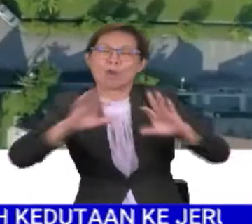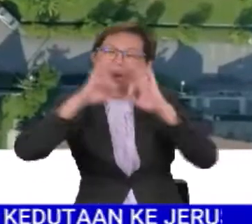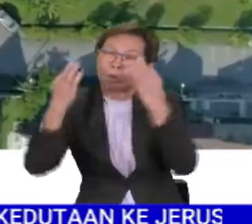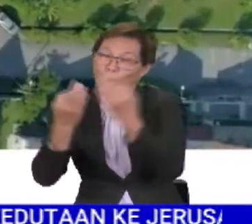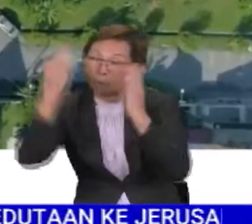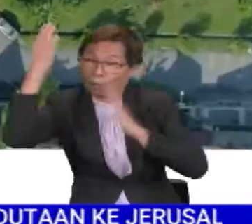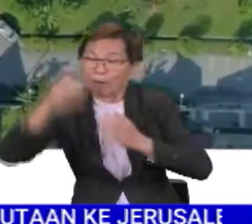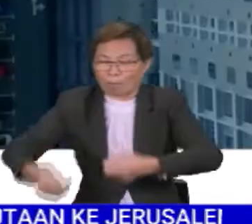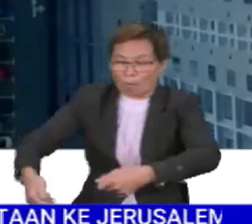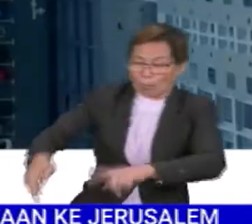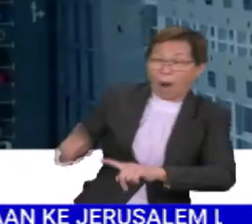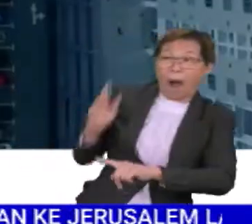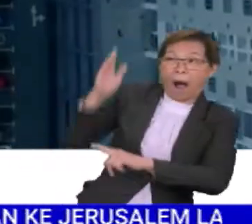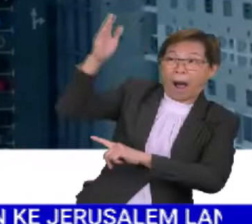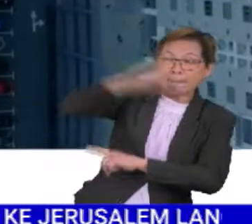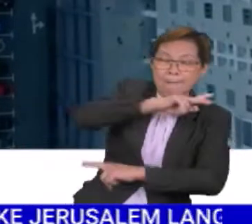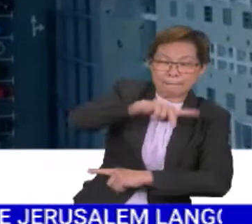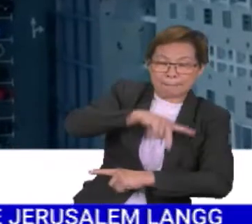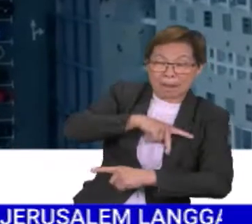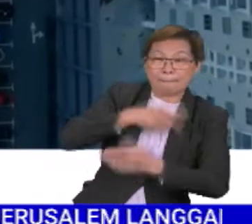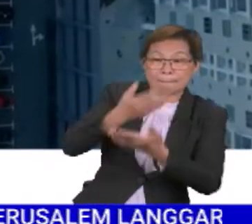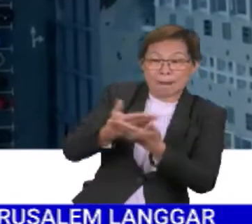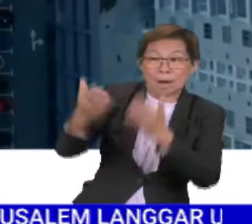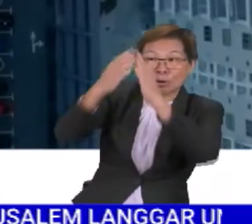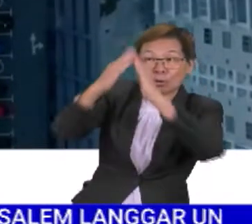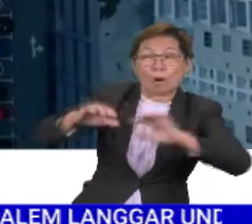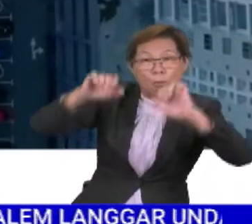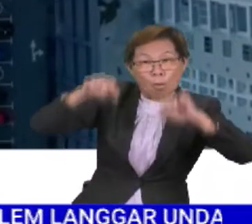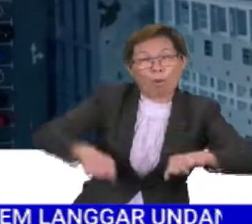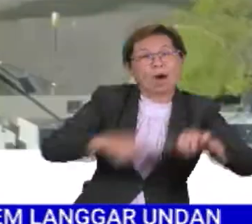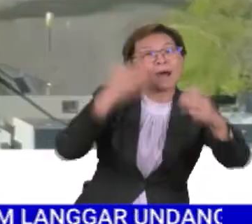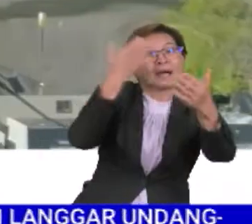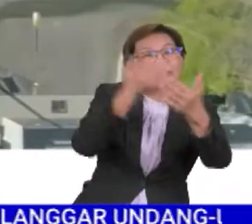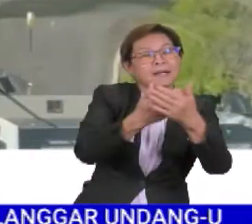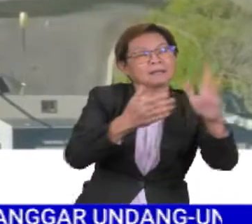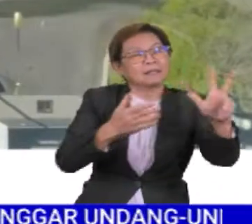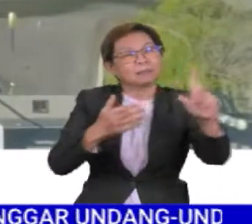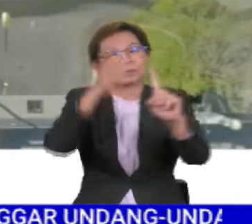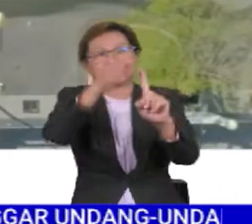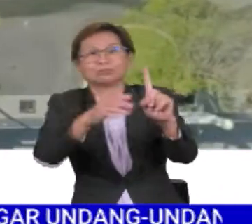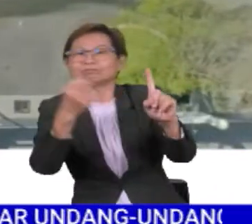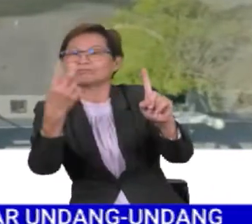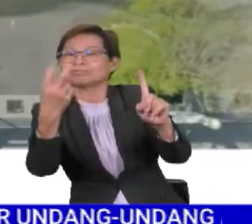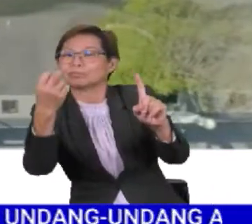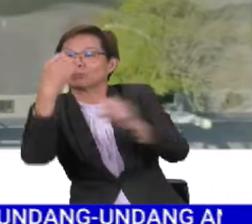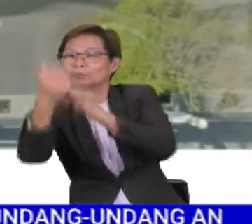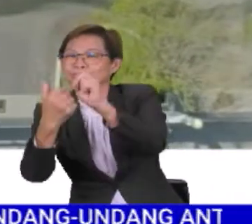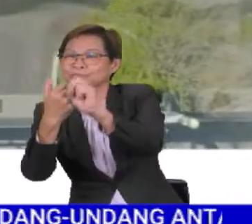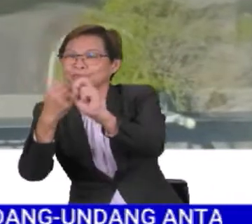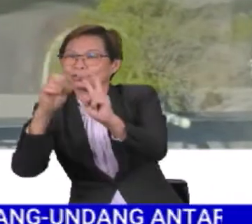peluang ini dibuka kepada bakal pemilik rumah yang layak hingga 31 Desember tahun Harapan